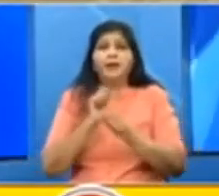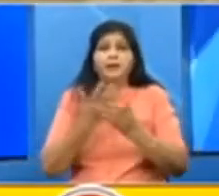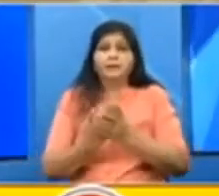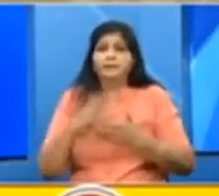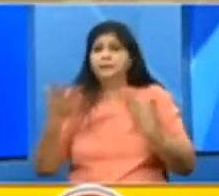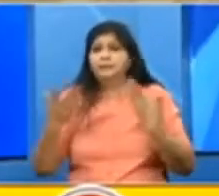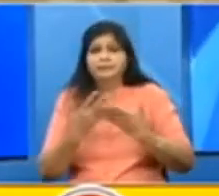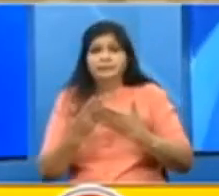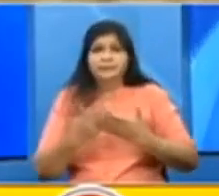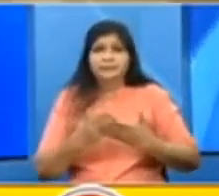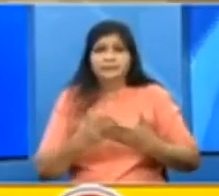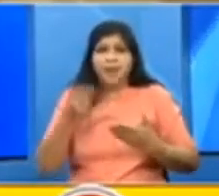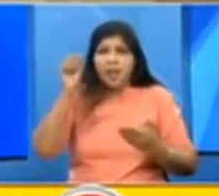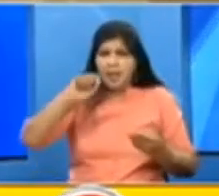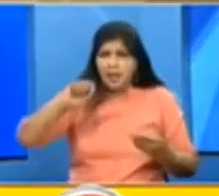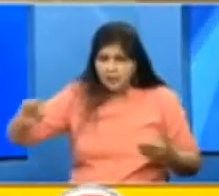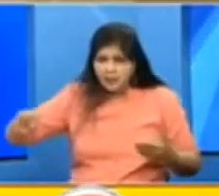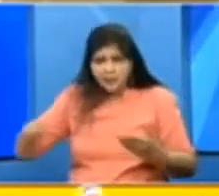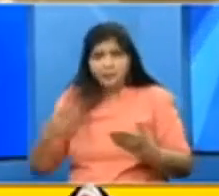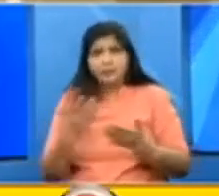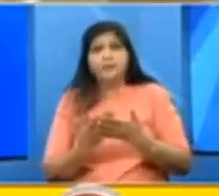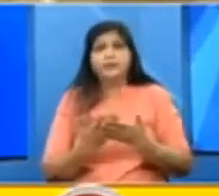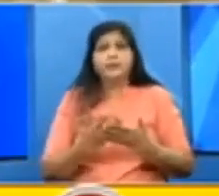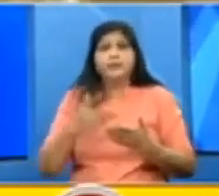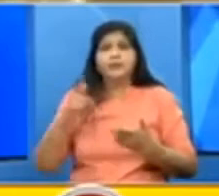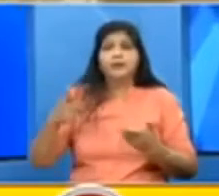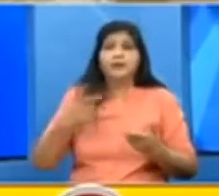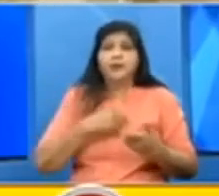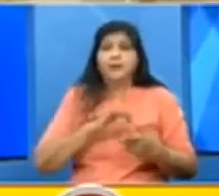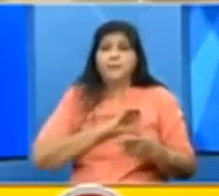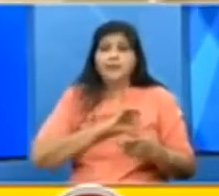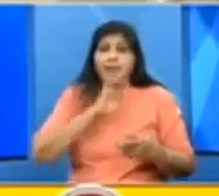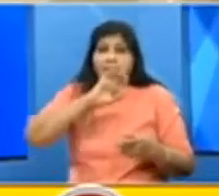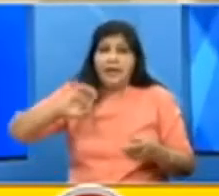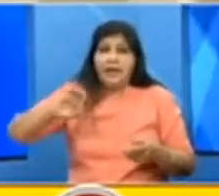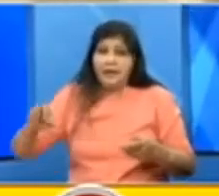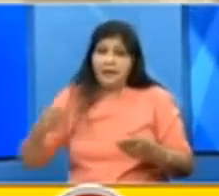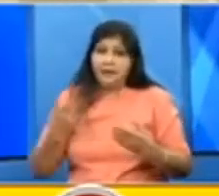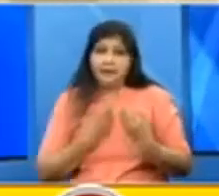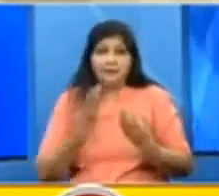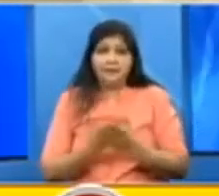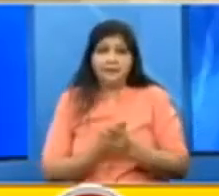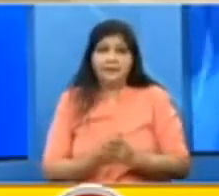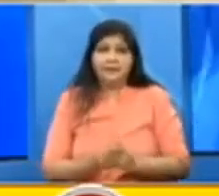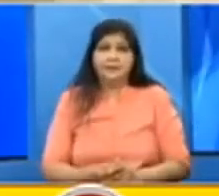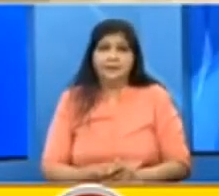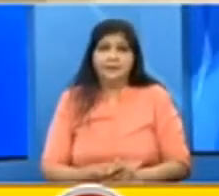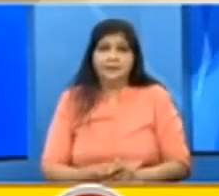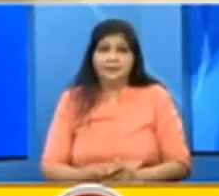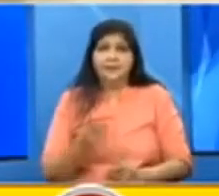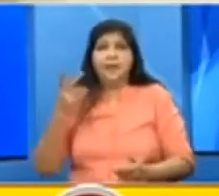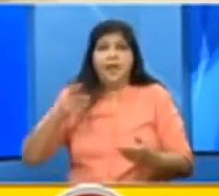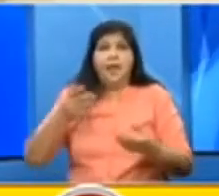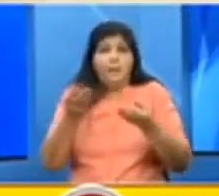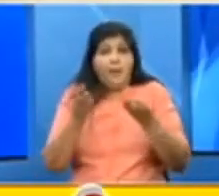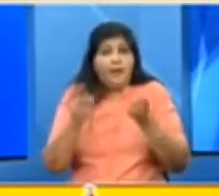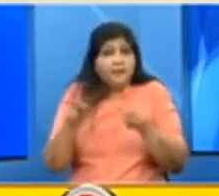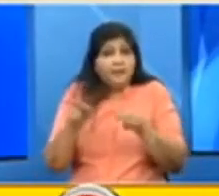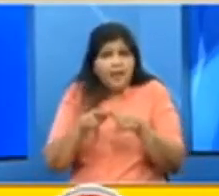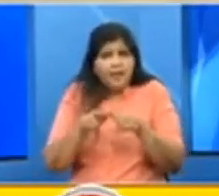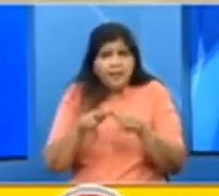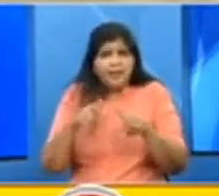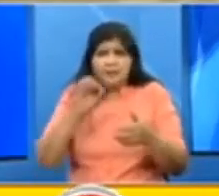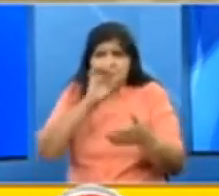कुछ लिखता रहता हूँ मैं। मुझे लिखने में बहुत इंटरेस्ट आता है। अरे वाह, मतलब आप मैथमेटिक्स में रुचि लेते